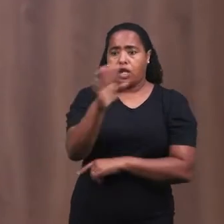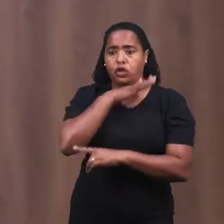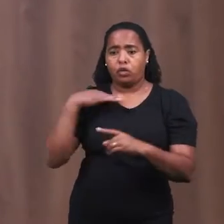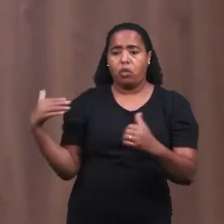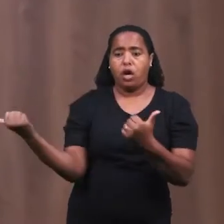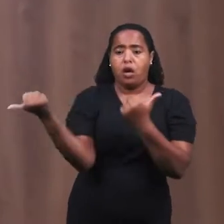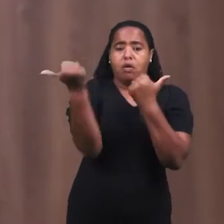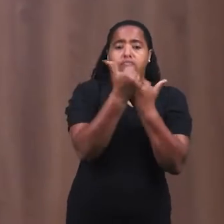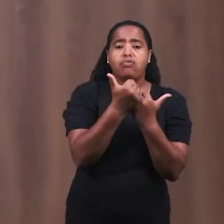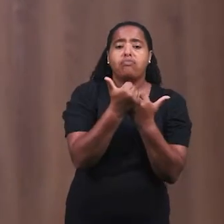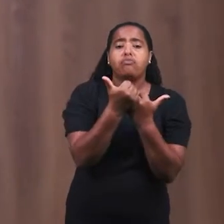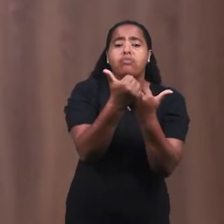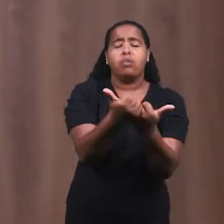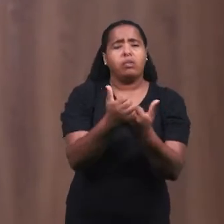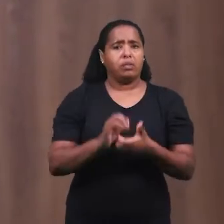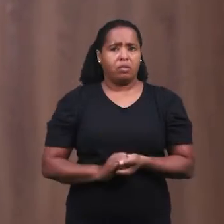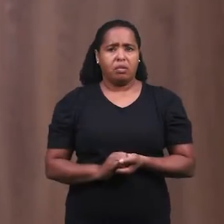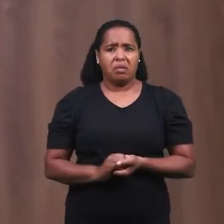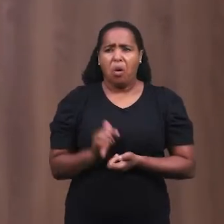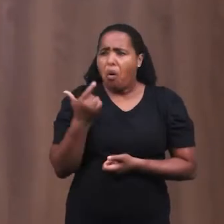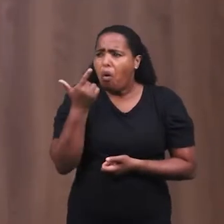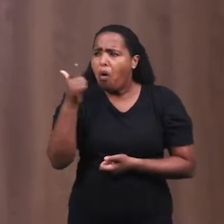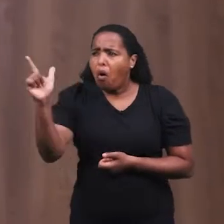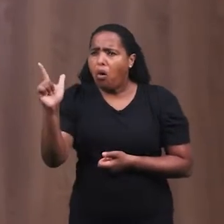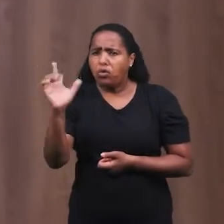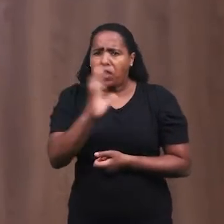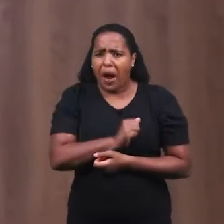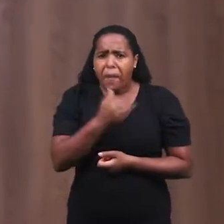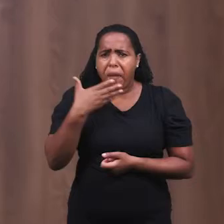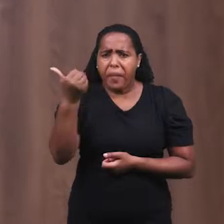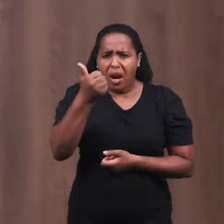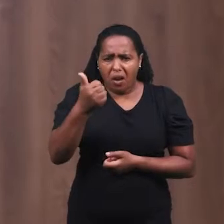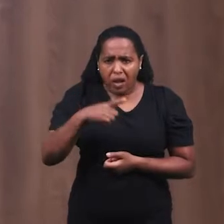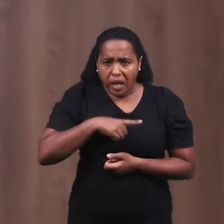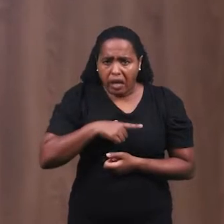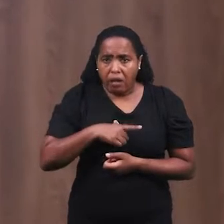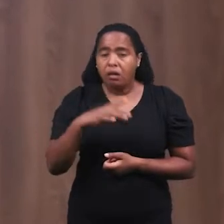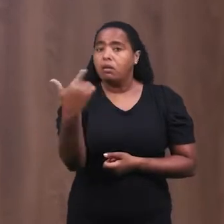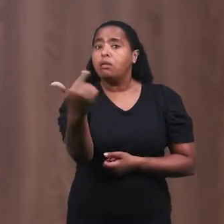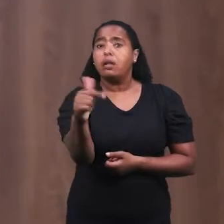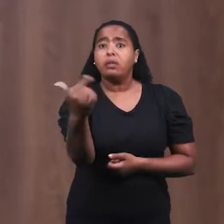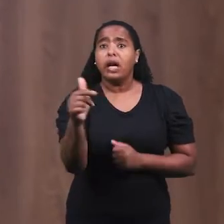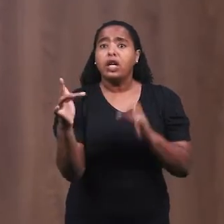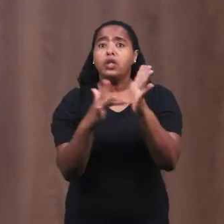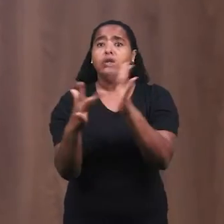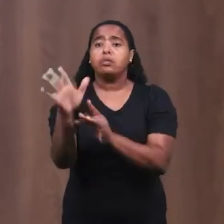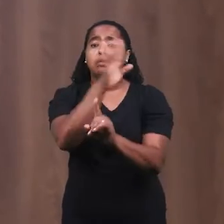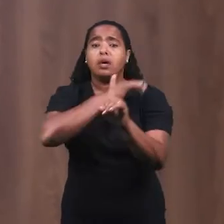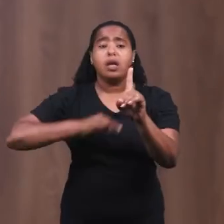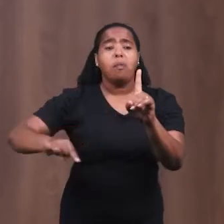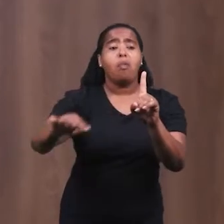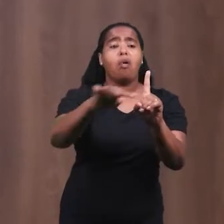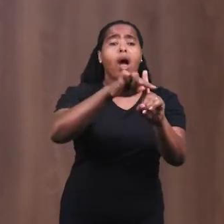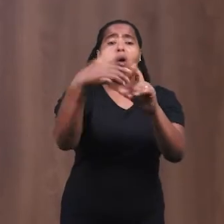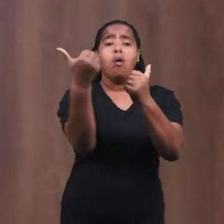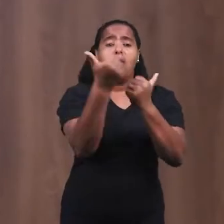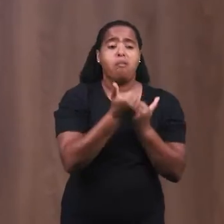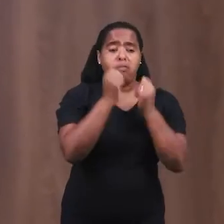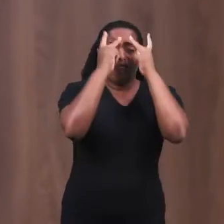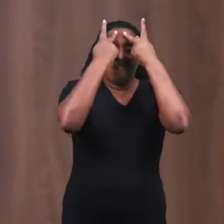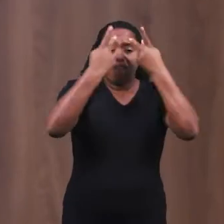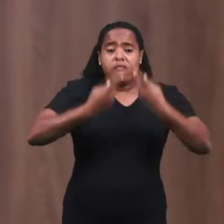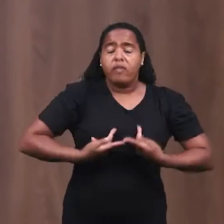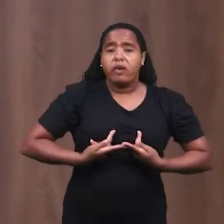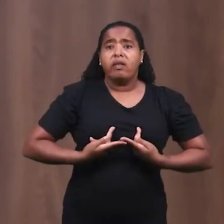за друзей своих. И нет больше любви. Он говорит, я отдаю жизнь мою за друзей мои. Иисус